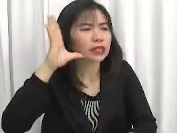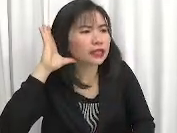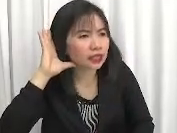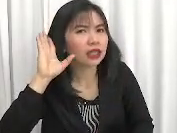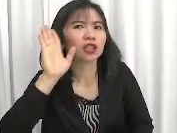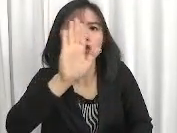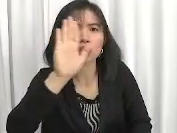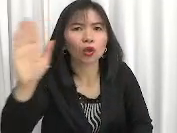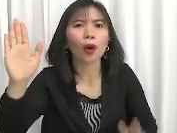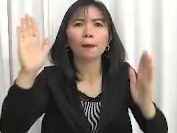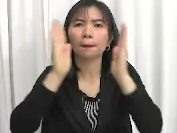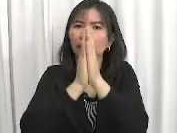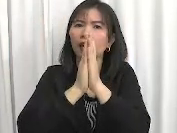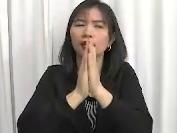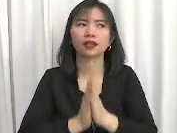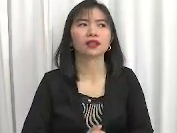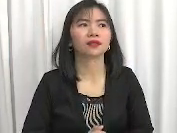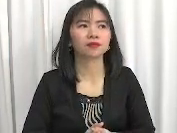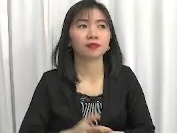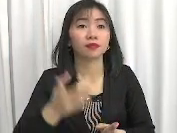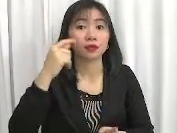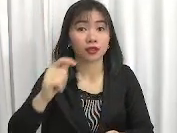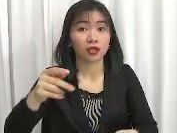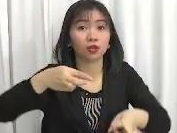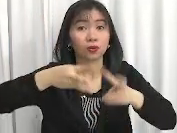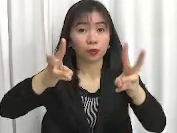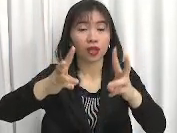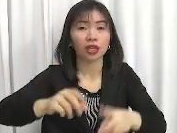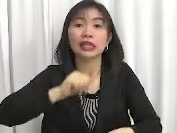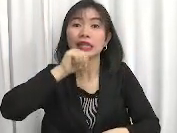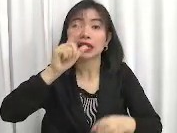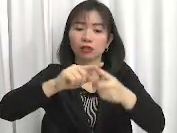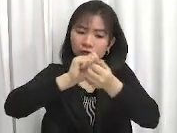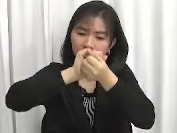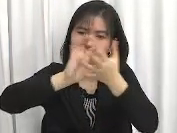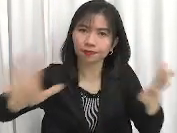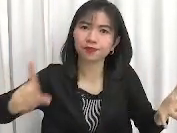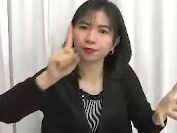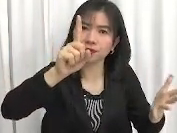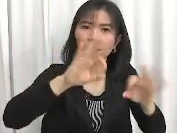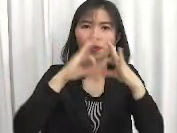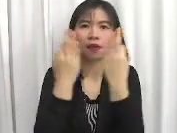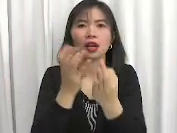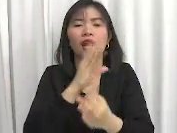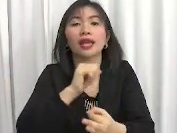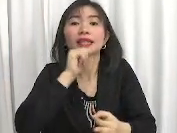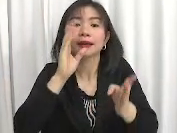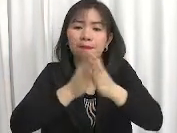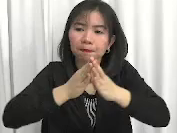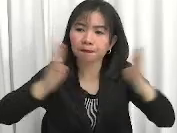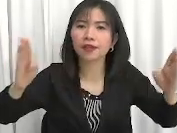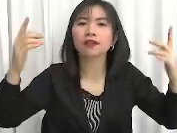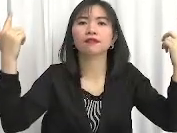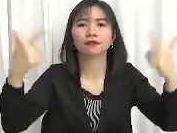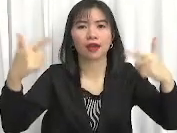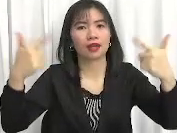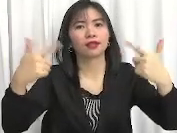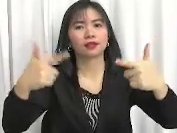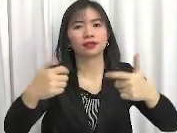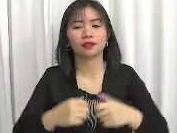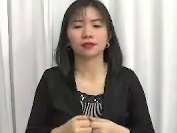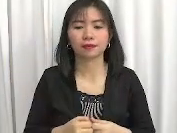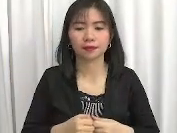pinaka mapapangyarihan. The purpose na upang wag masira ang pamilya at wag lumaki ang anumang alitan. Sa